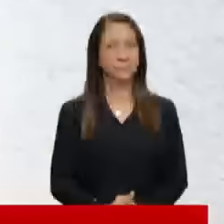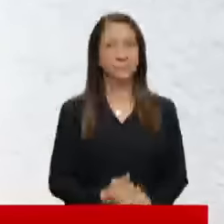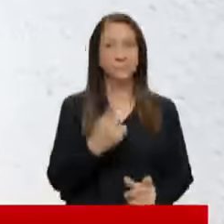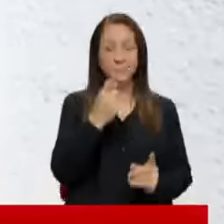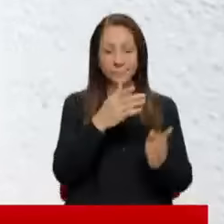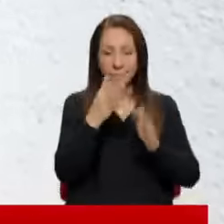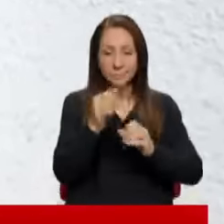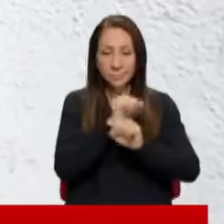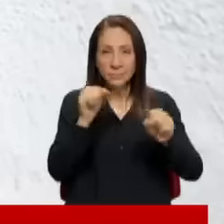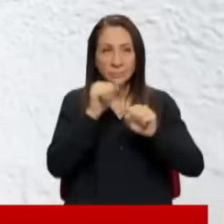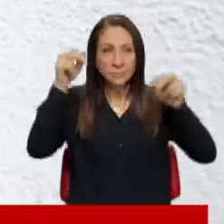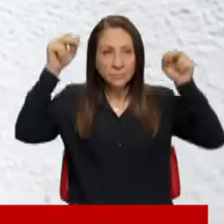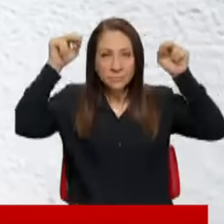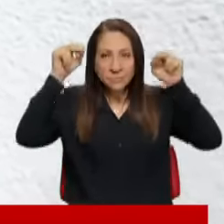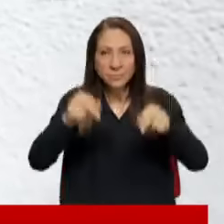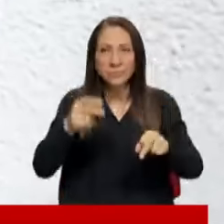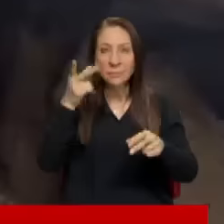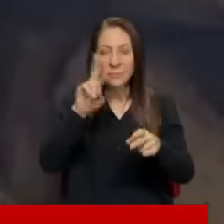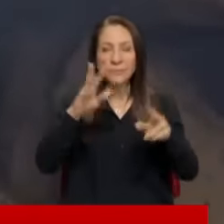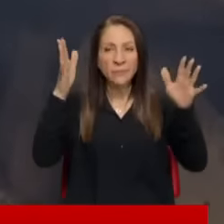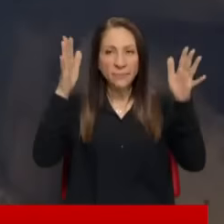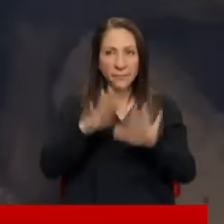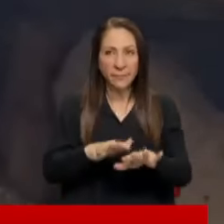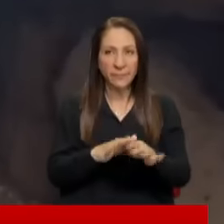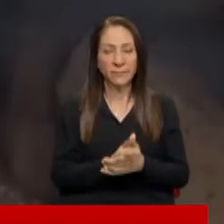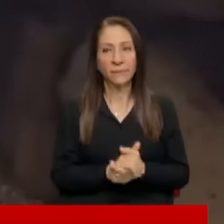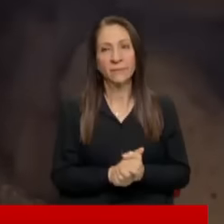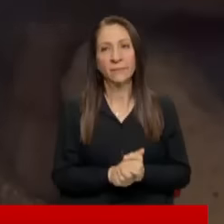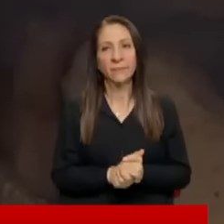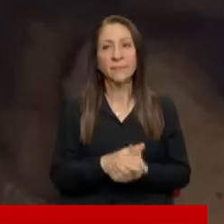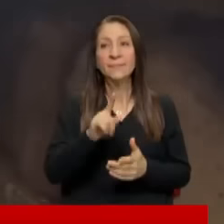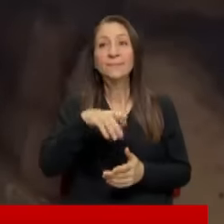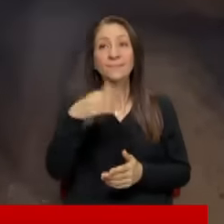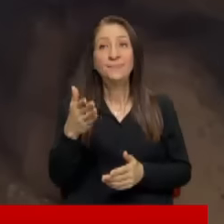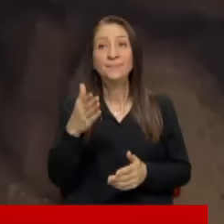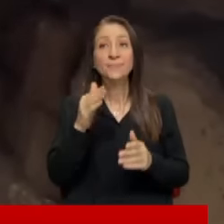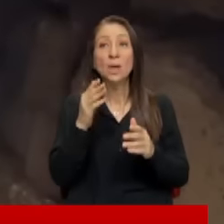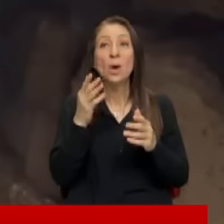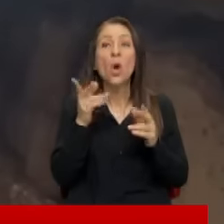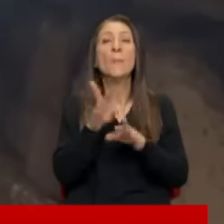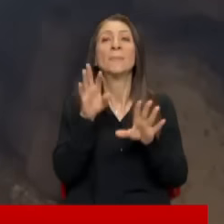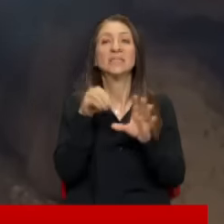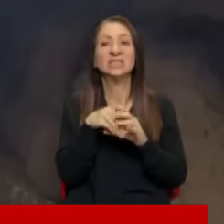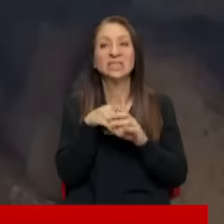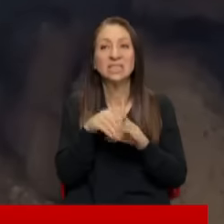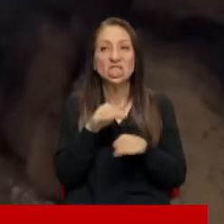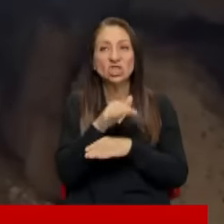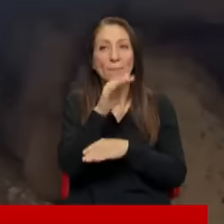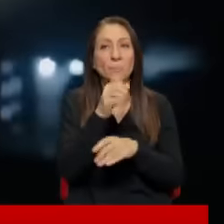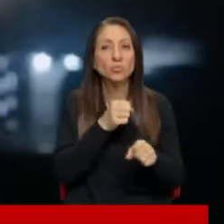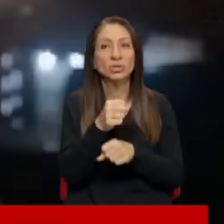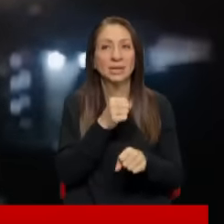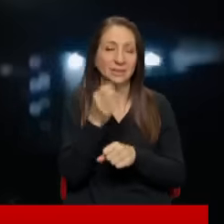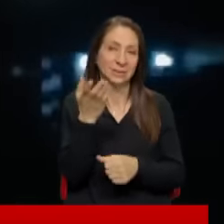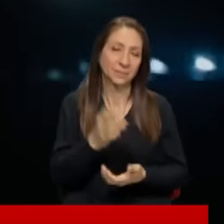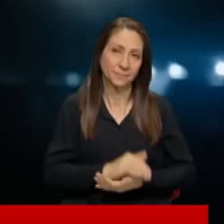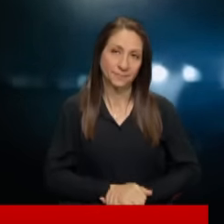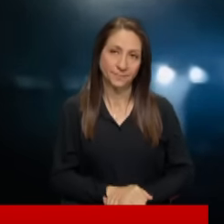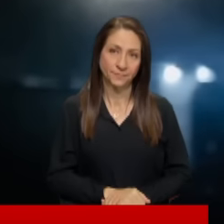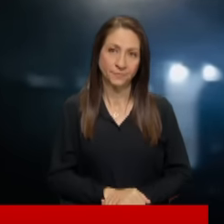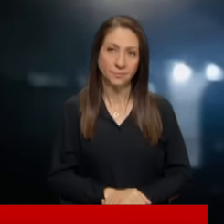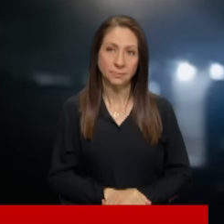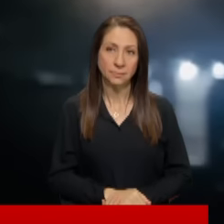Bir yanda bombaların getirdiği ölüm ve yıkım, diğer yanda hayatta kalanlar için yaşam mücadelesi.